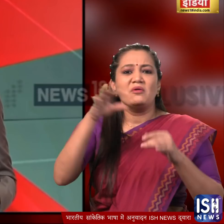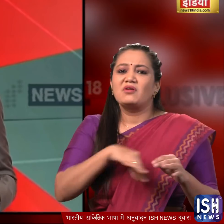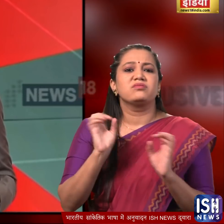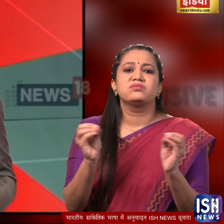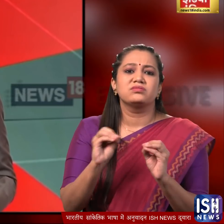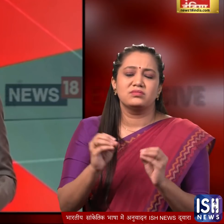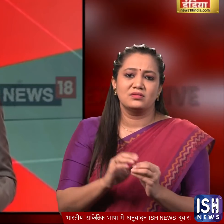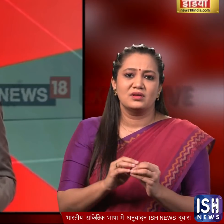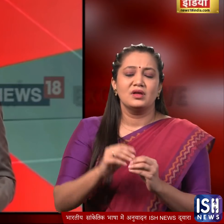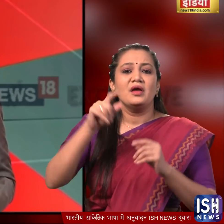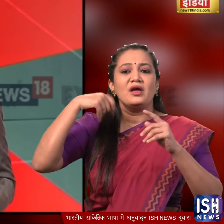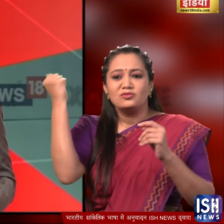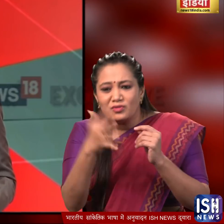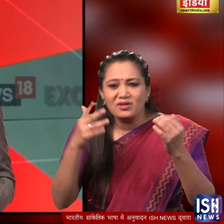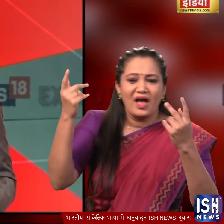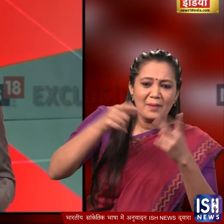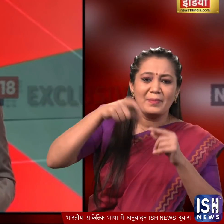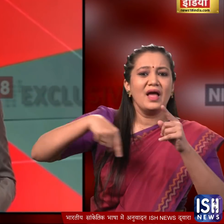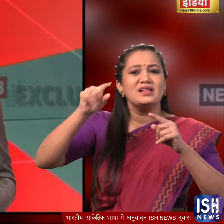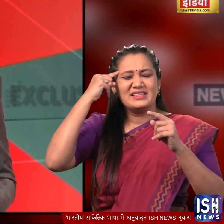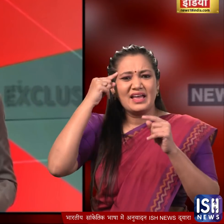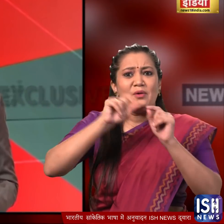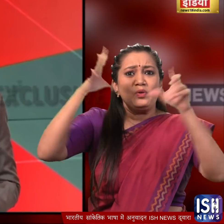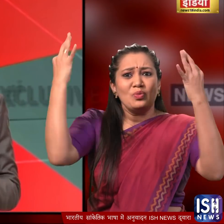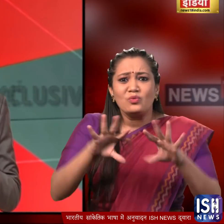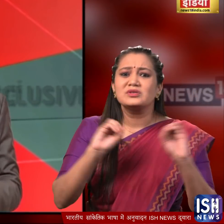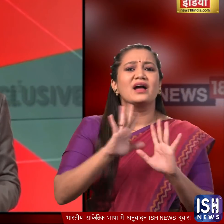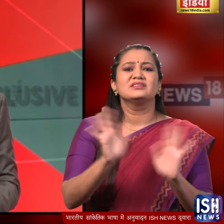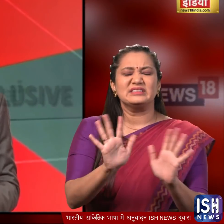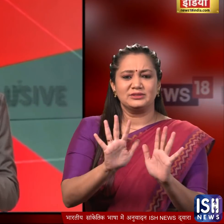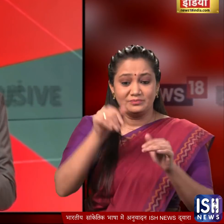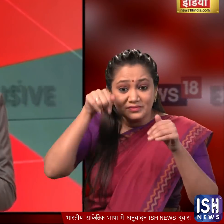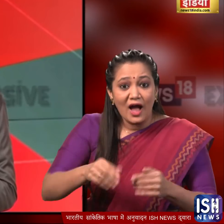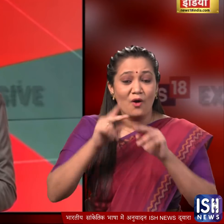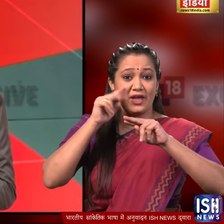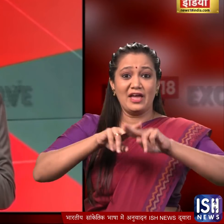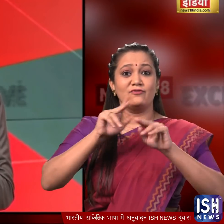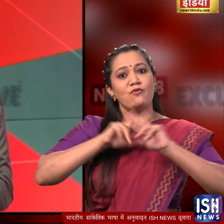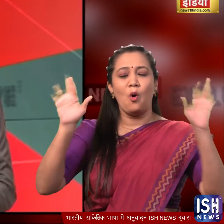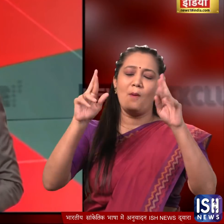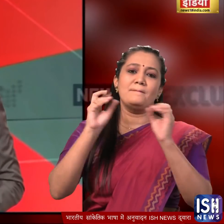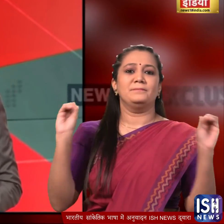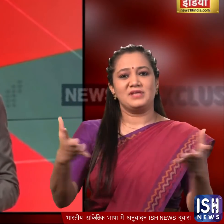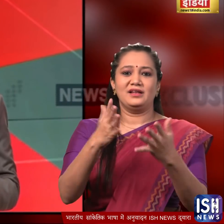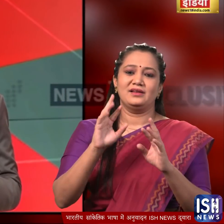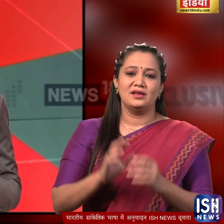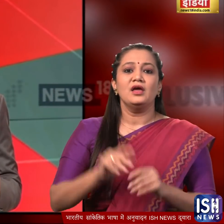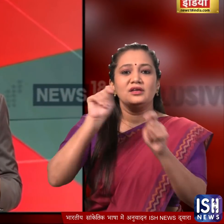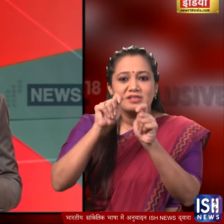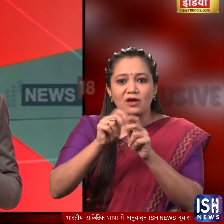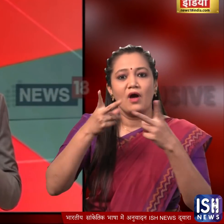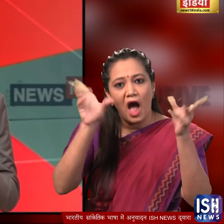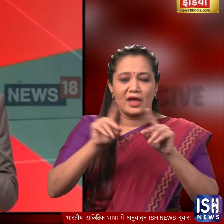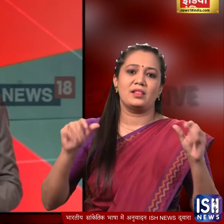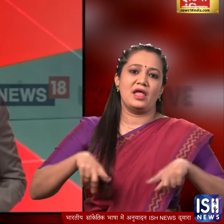भला नहीं हुआ, क्योंकि फिल्म निर्माता अपनी नई फिल्में रिलीज करने से हिचक रहे थे। अब माना जा रहा है कि सिनेमा हॉल में रौनक लौटेगी, वहां काम करने वालों